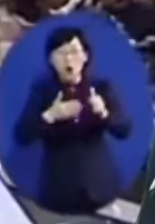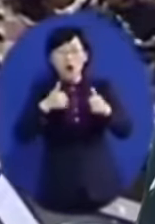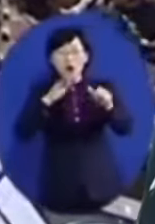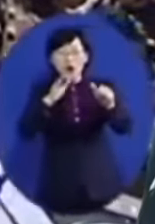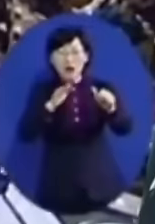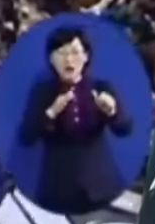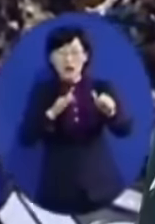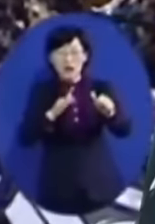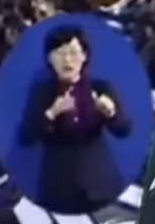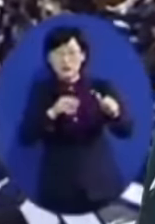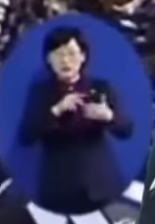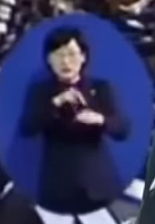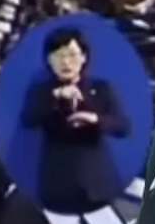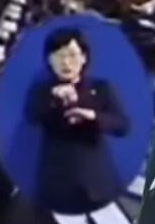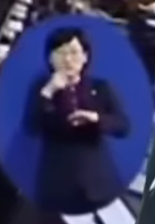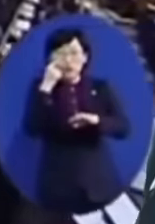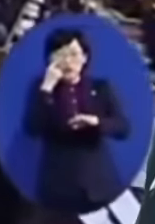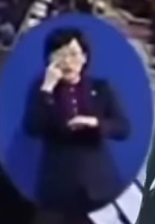하노라 하는지라.